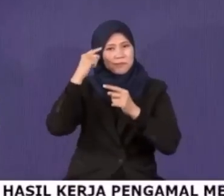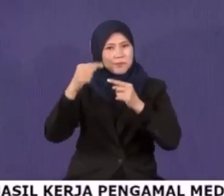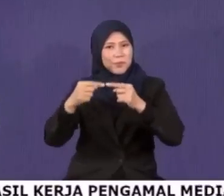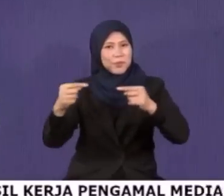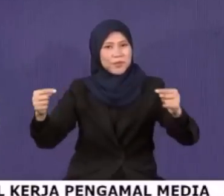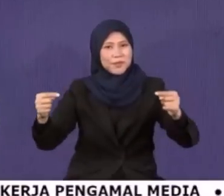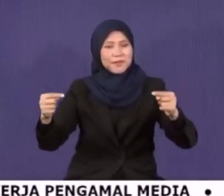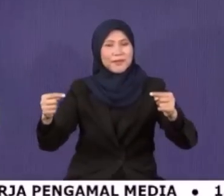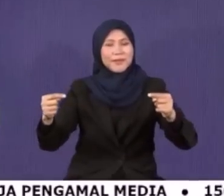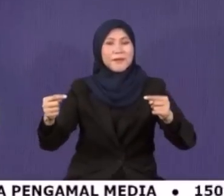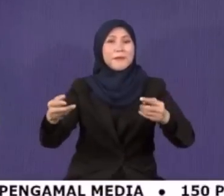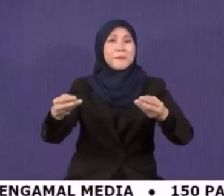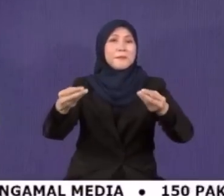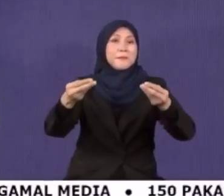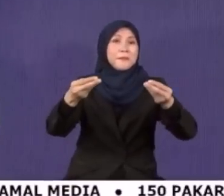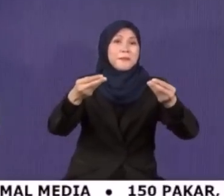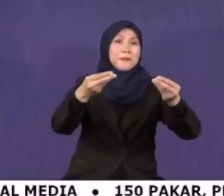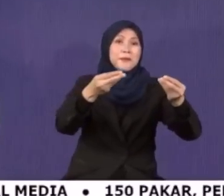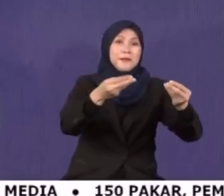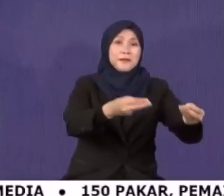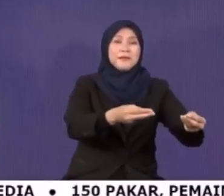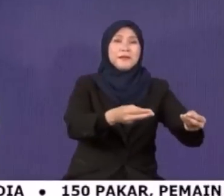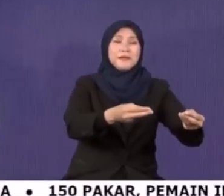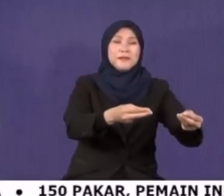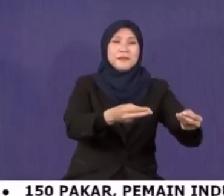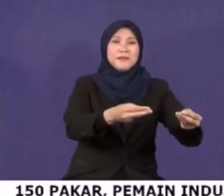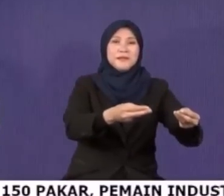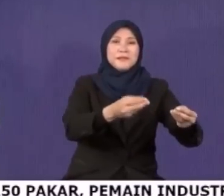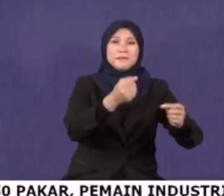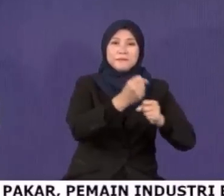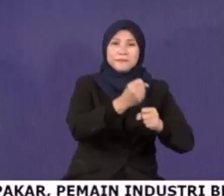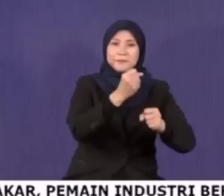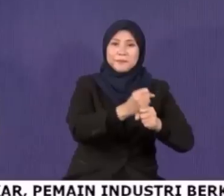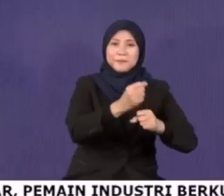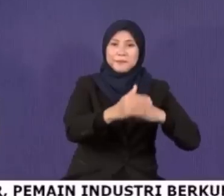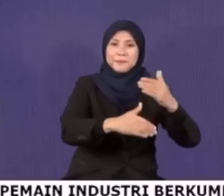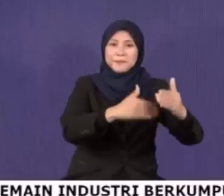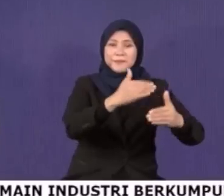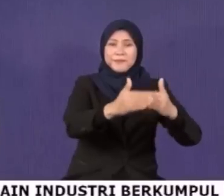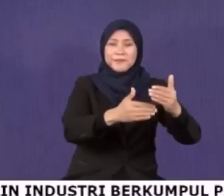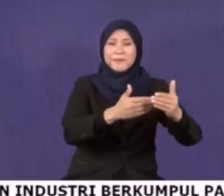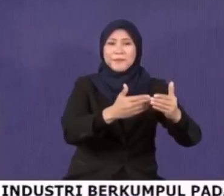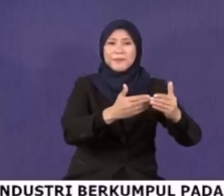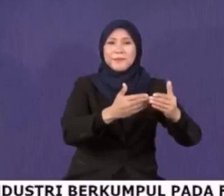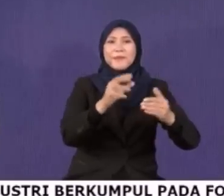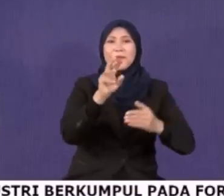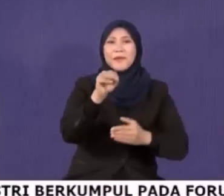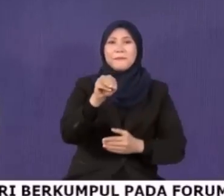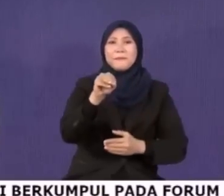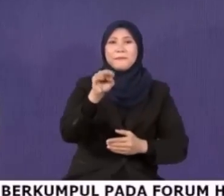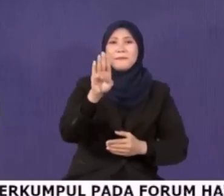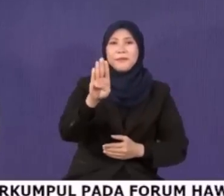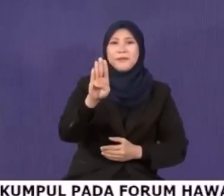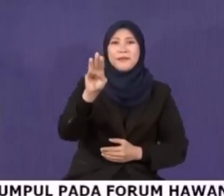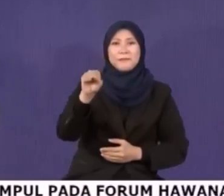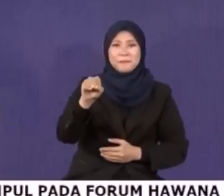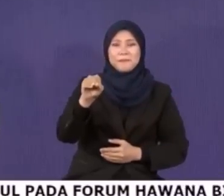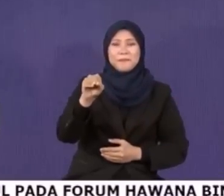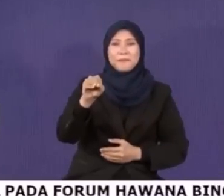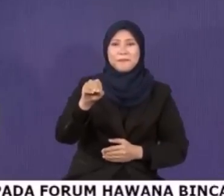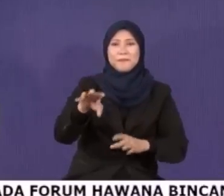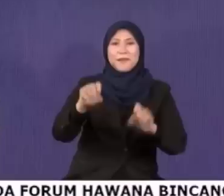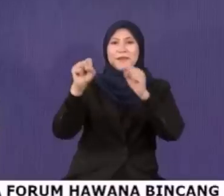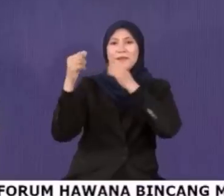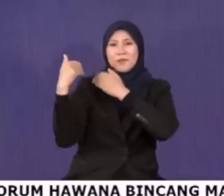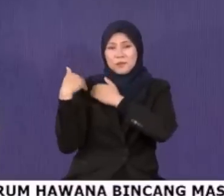untuk menyerahkan pelaksanaan hari beliau itu kepada majelis beliau Malaysia maka